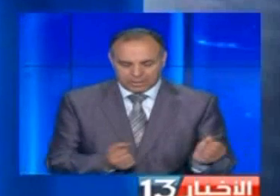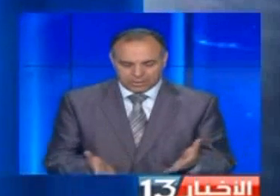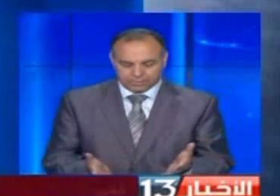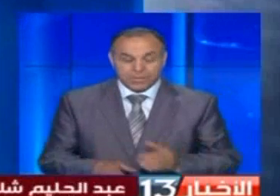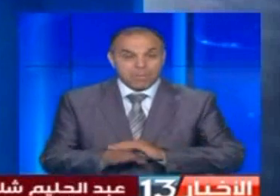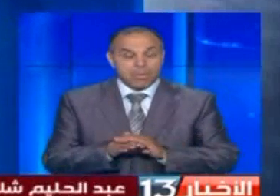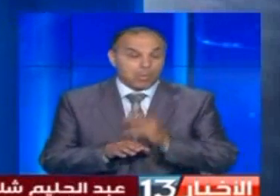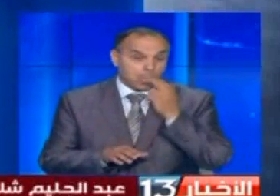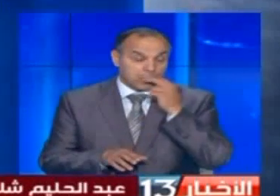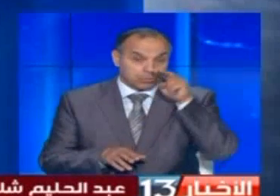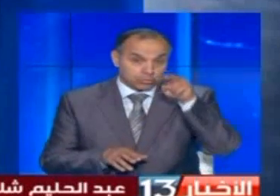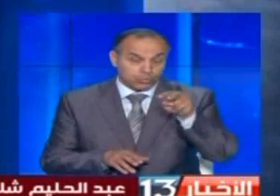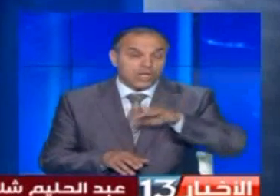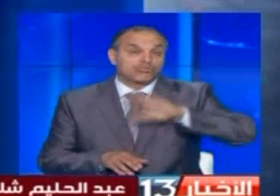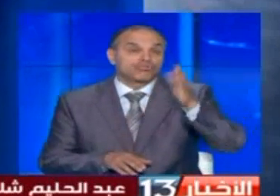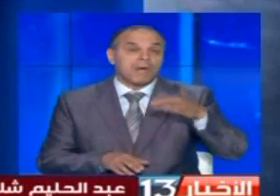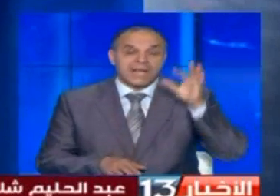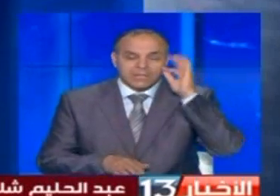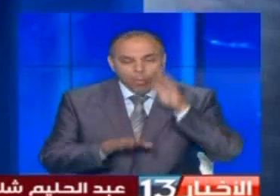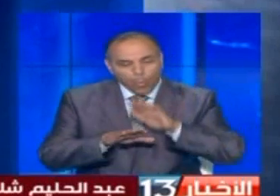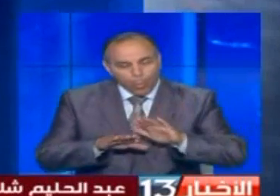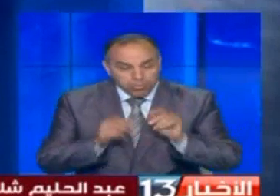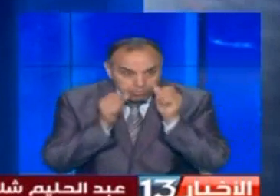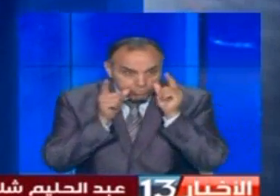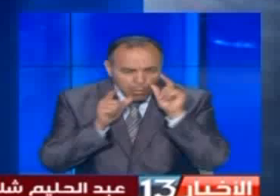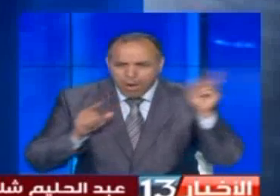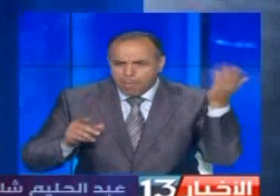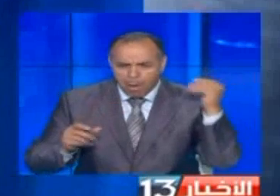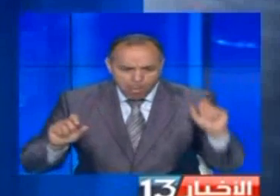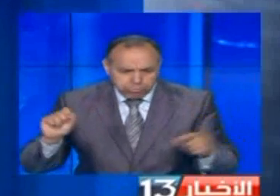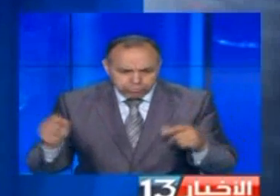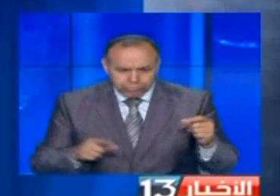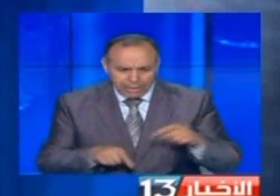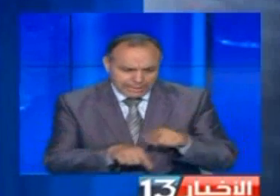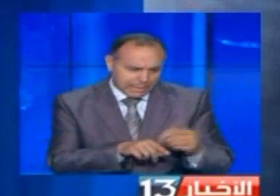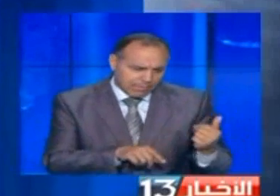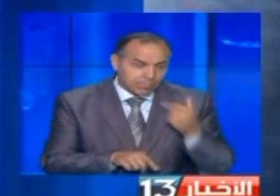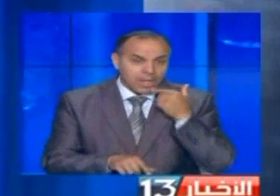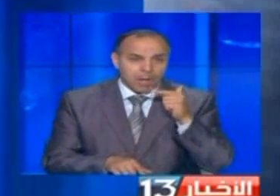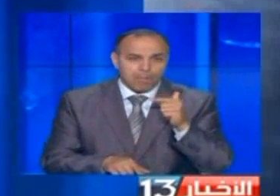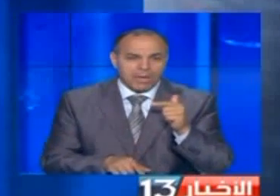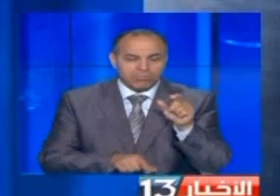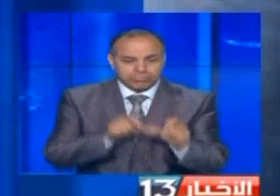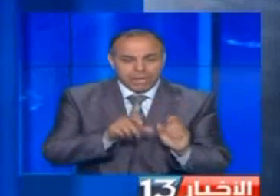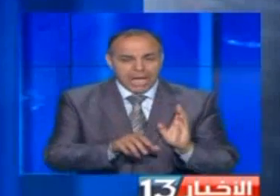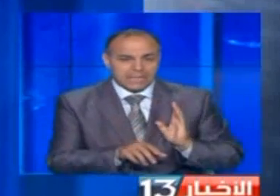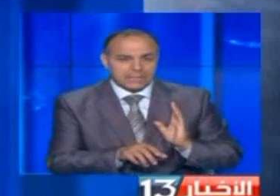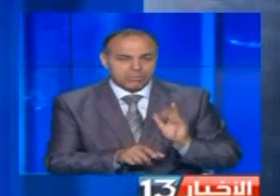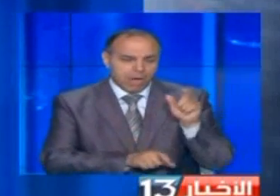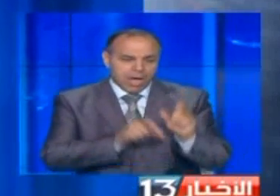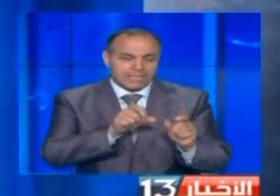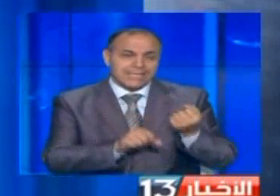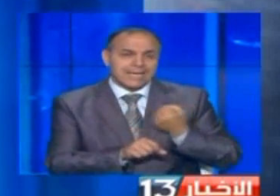في الشأن الأمني، تشهد جبال القصرين هدوءاً حذراً بعد اشتباكات دارت قبل ساعات بين تشكيلة عسكرية